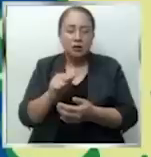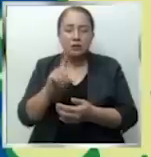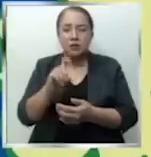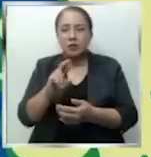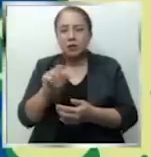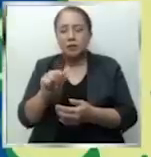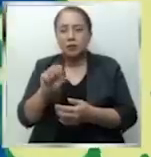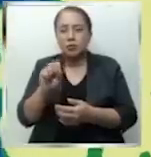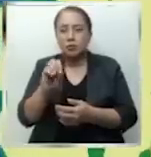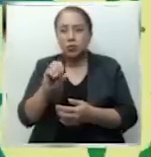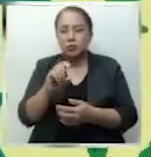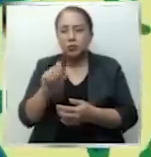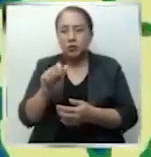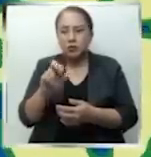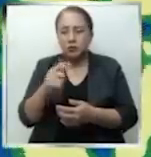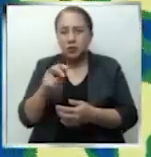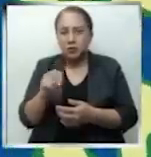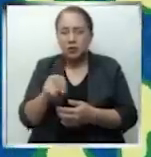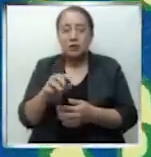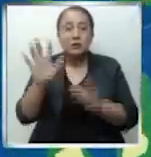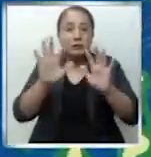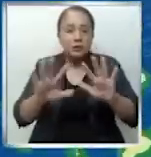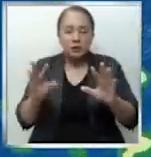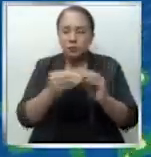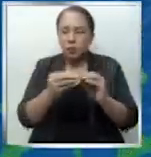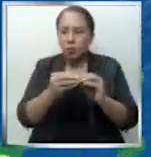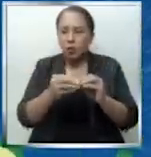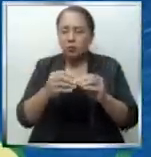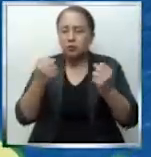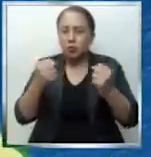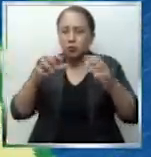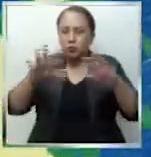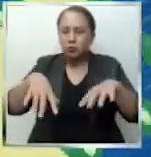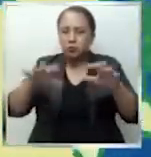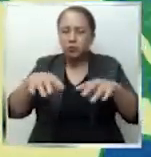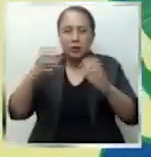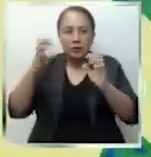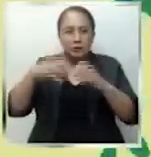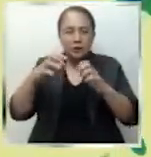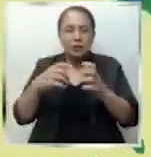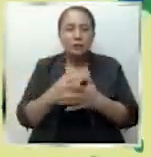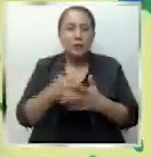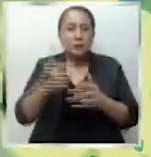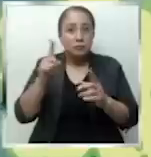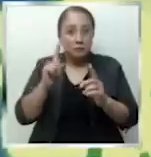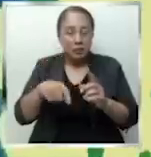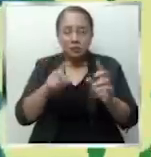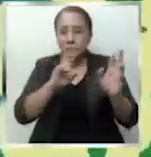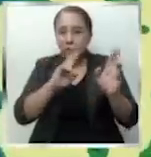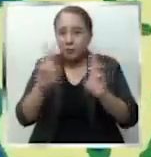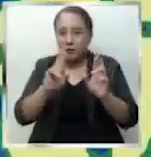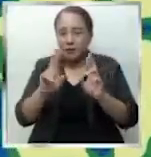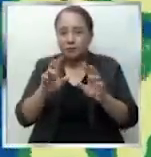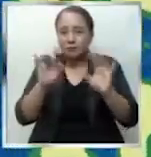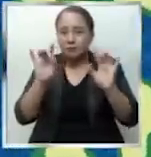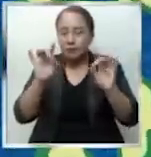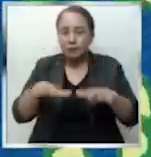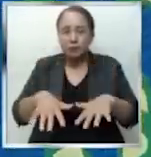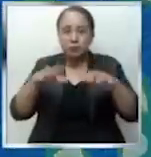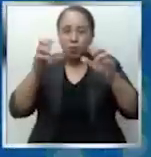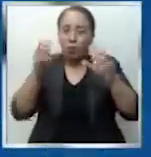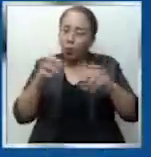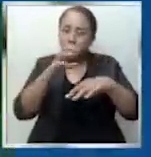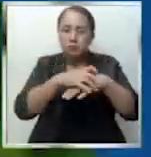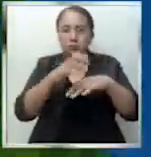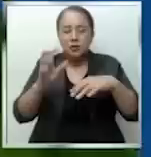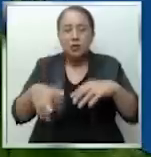Sargent. Sa Linggo, mas marami at mas matitinding ulan na ang inaasahan kaya maging I am ready sa banta ng baha o pag-u ng lupa. Sa